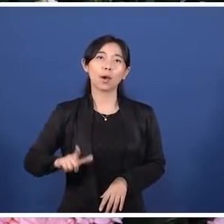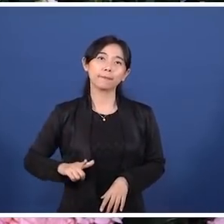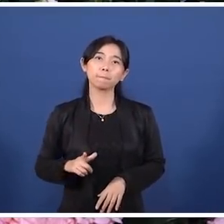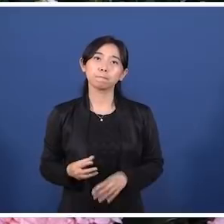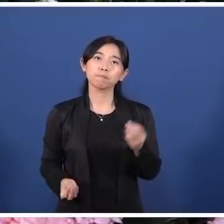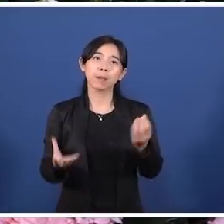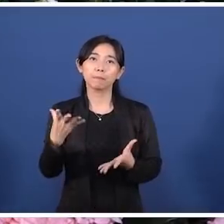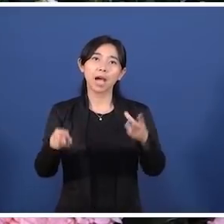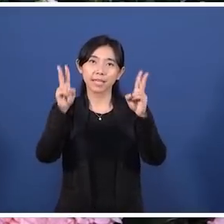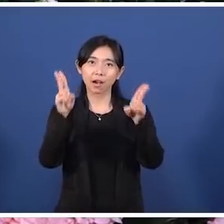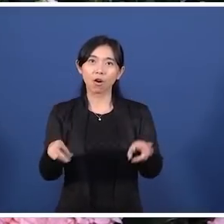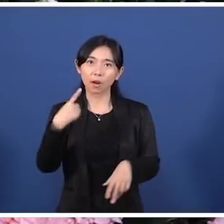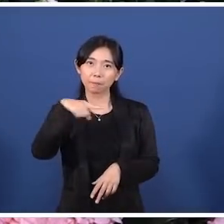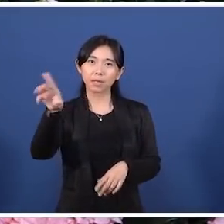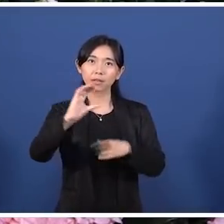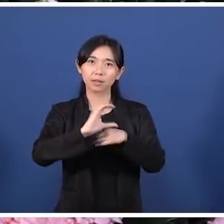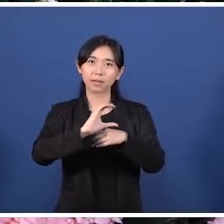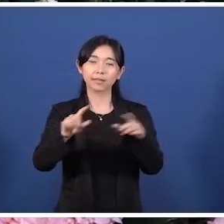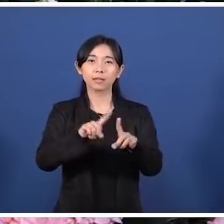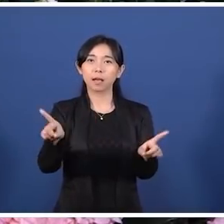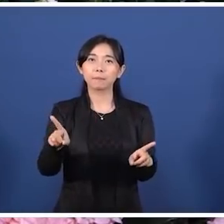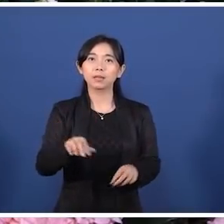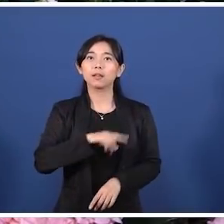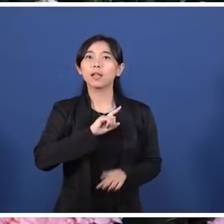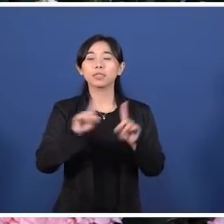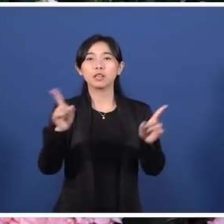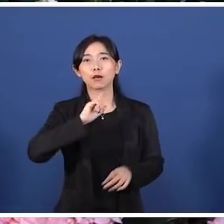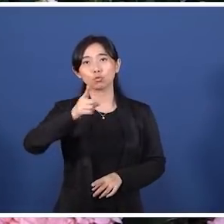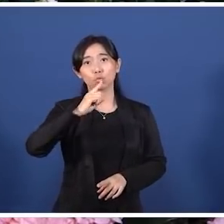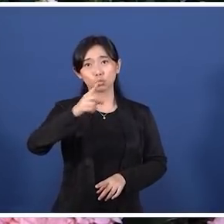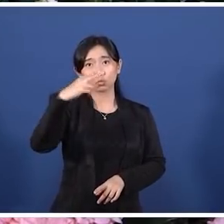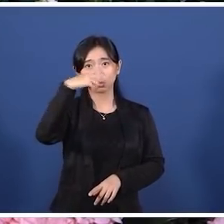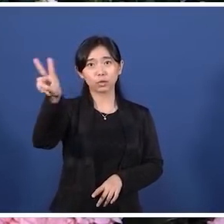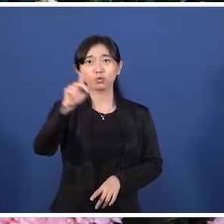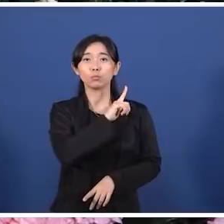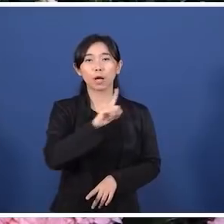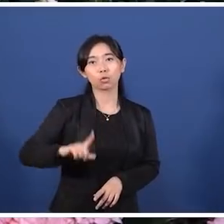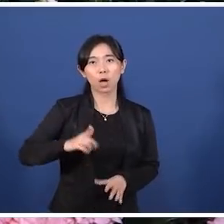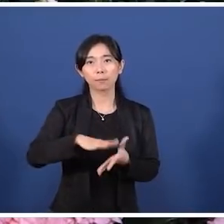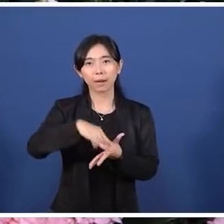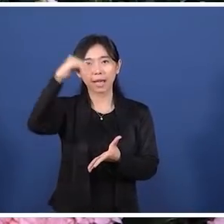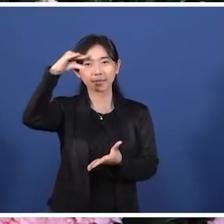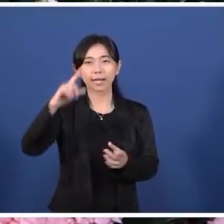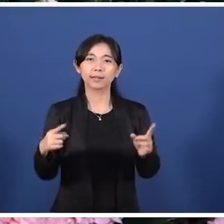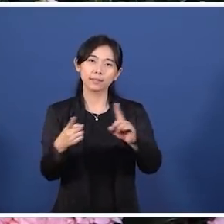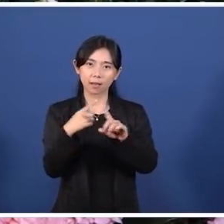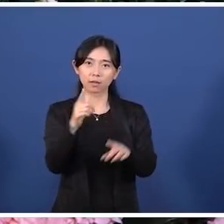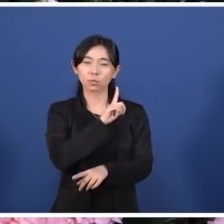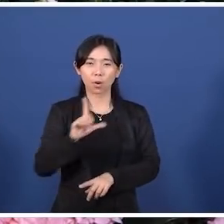gereja, tapi kadangkala orang tidak betul-betul menemui Tuhan dan belajar kepada Tuhan itu